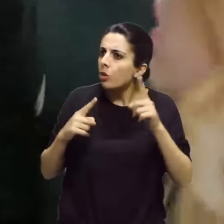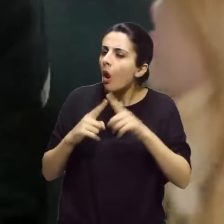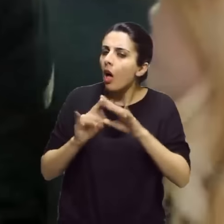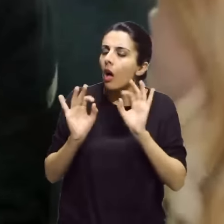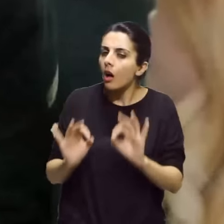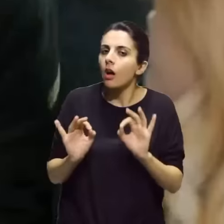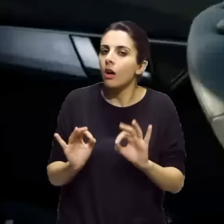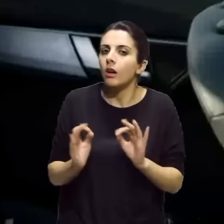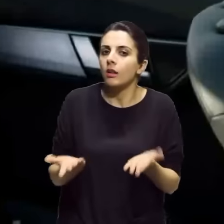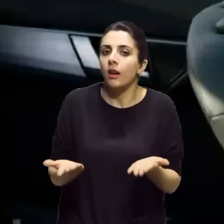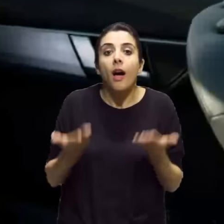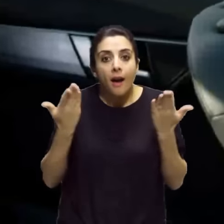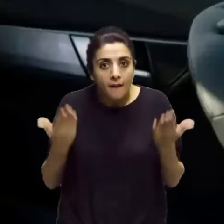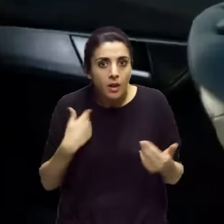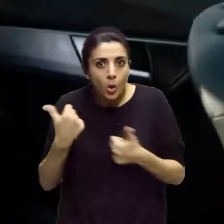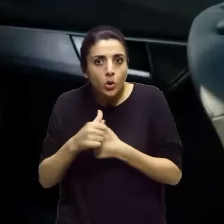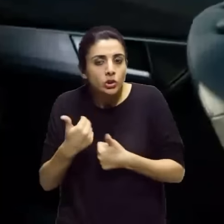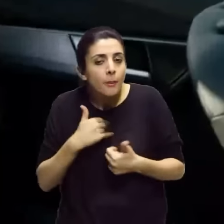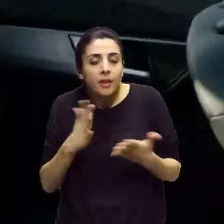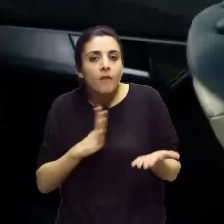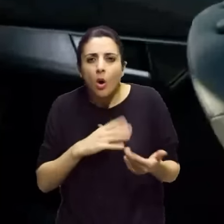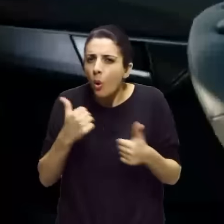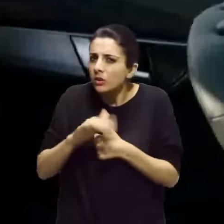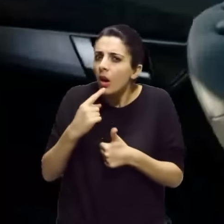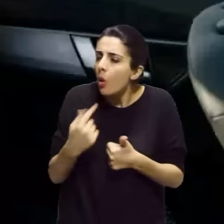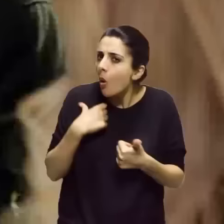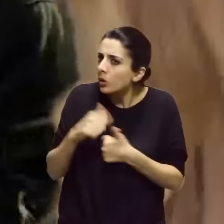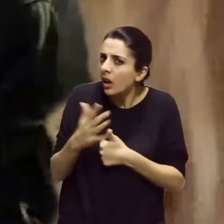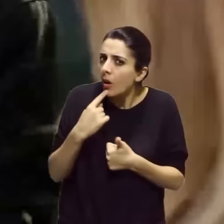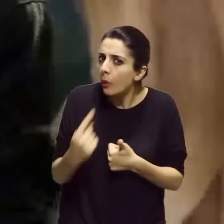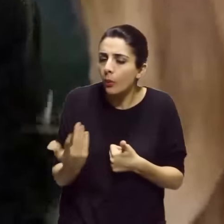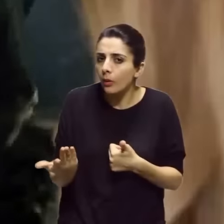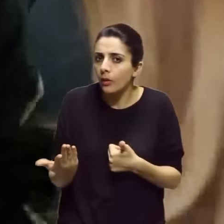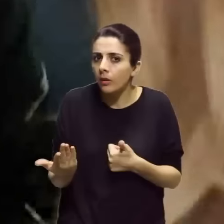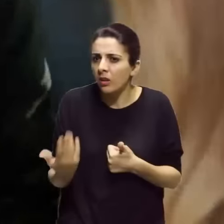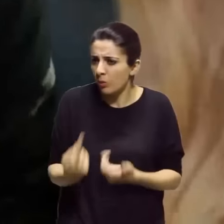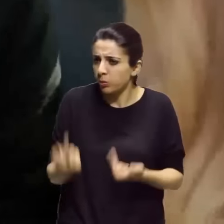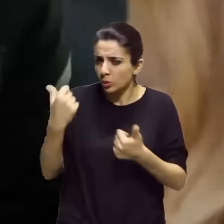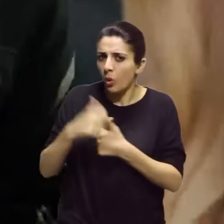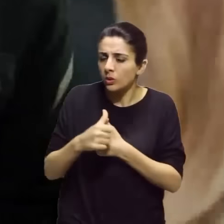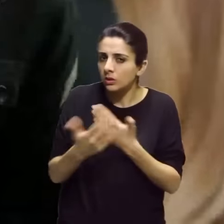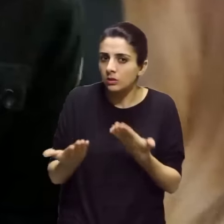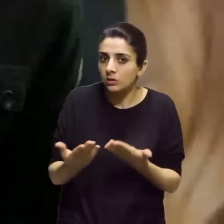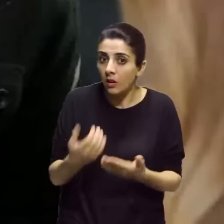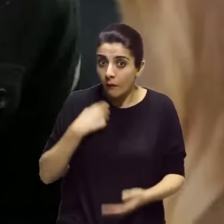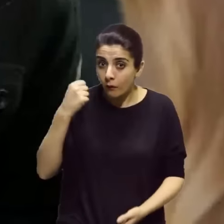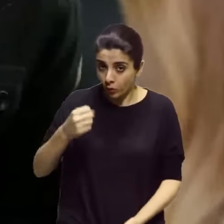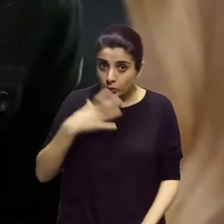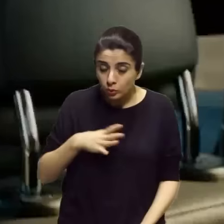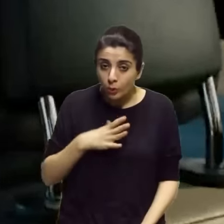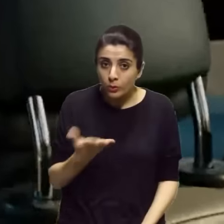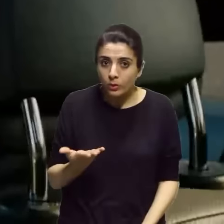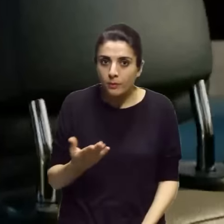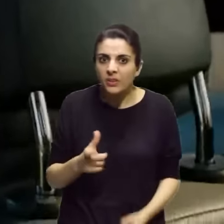Tolga! Evet, kocama benim. Ne var? Ya ne kocası? Tapucumun kocası. Ağzını burnunu kırarım bak